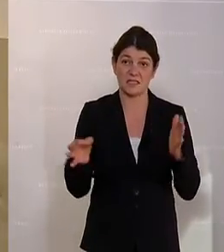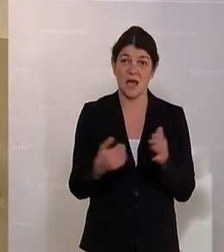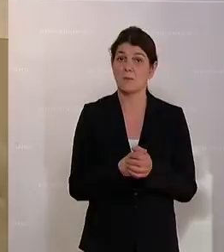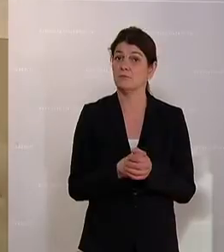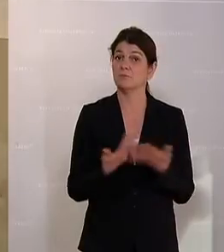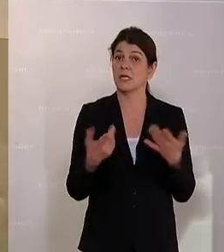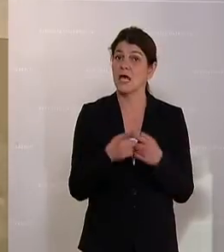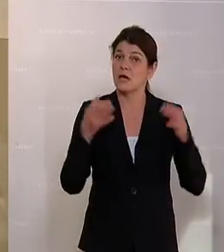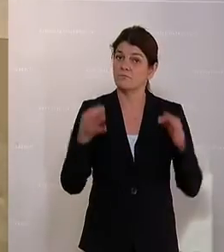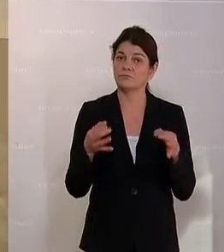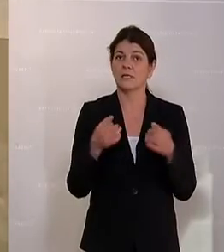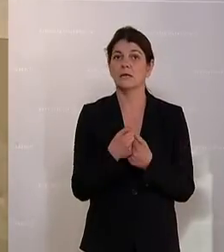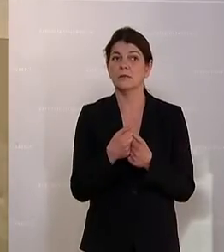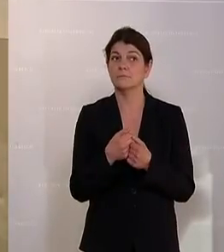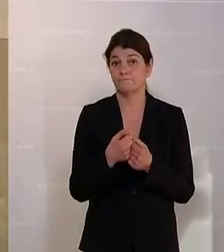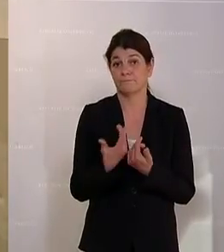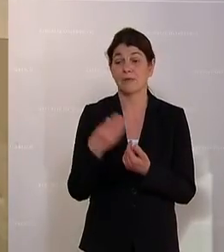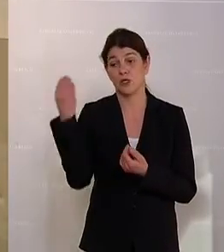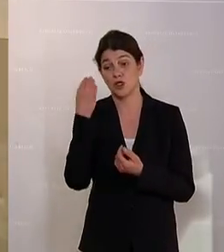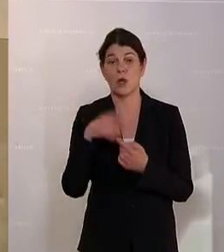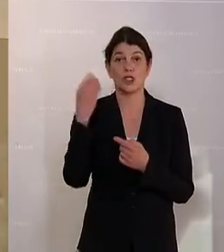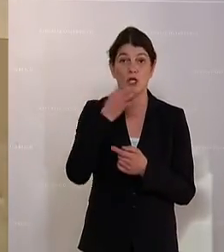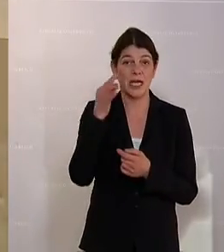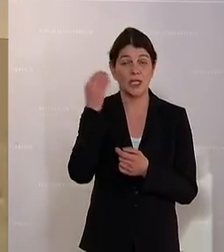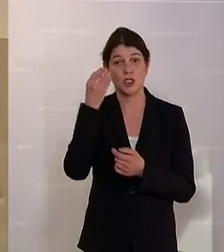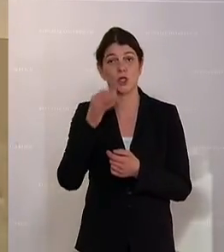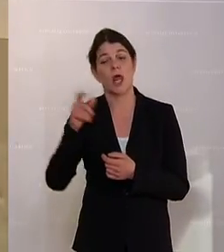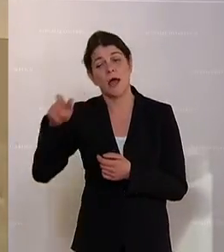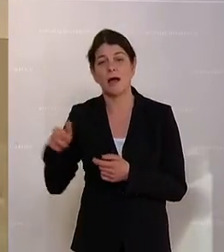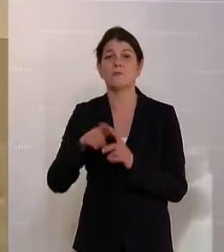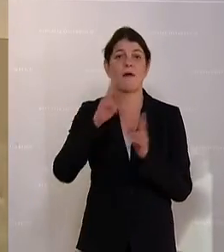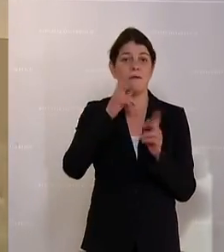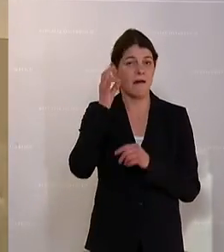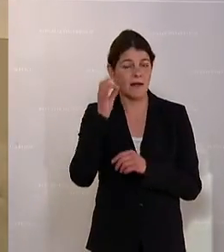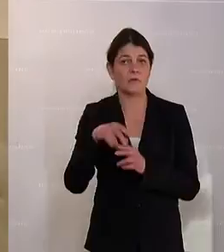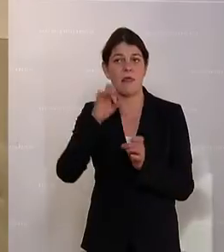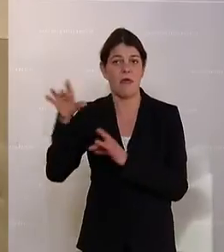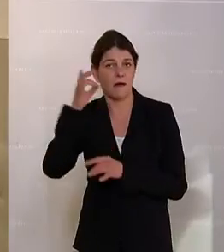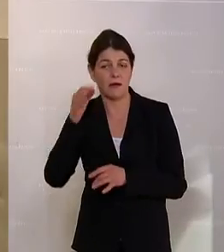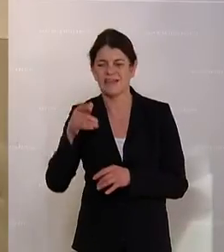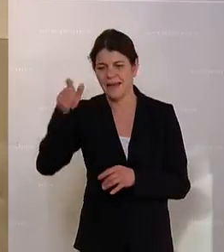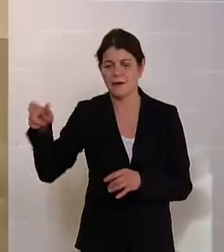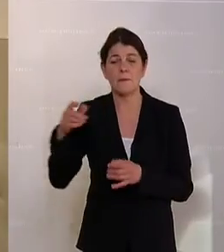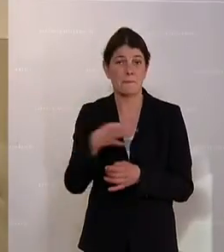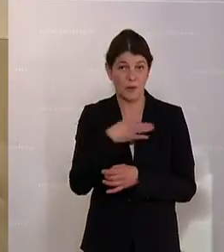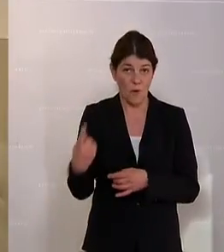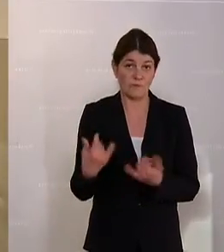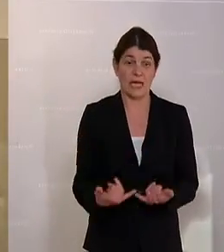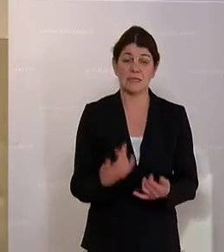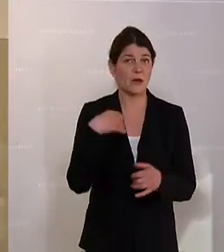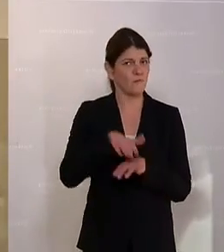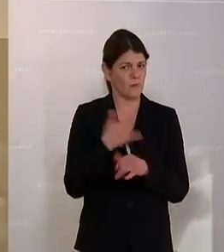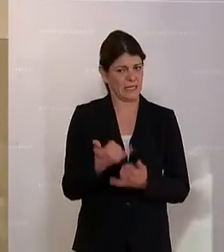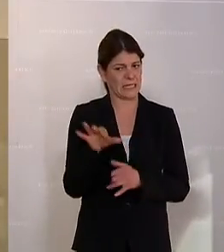einem gewissen Sinne Schule, Schüler und Schülerinnen, Lehrer und Lehrerinnen betreffen. Aber ich meine, so wie wir es jetzt gewählt